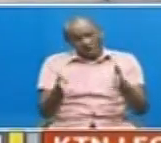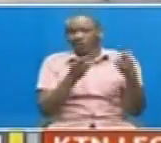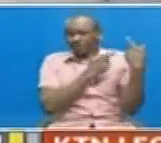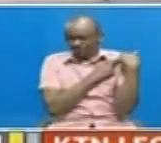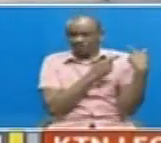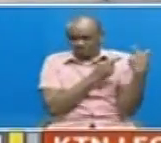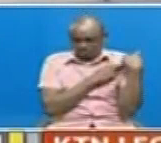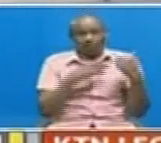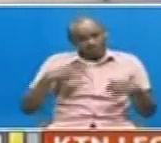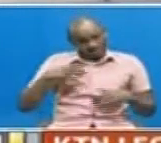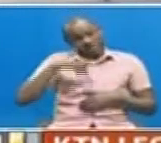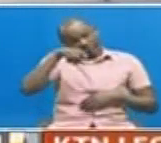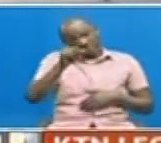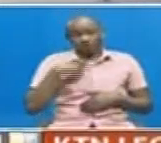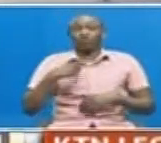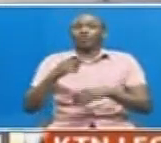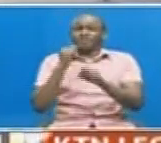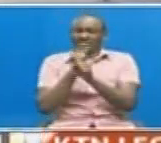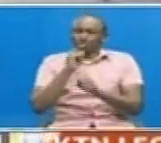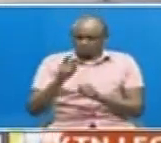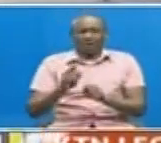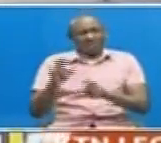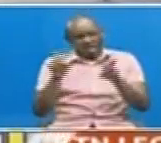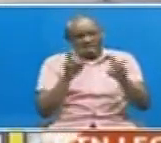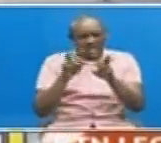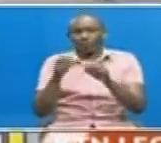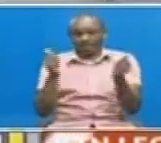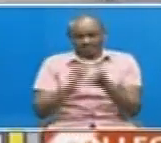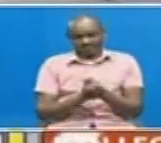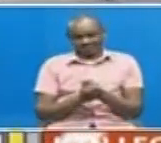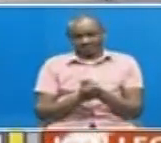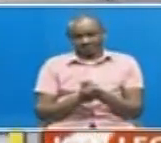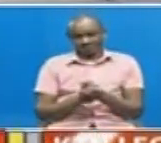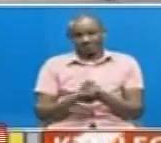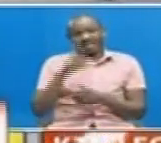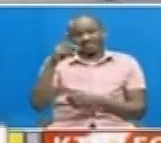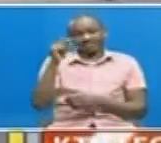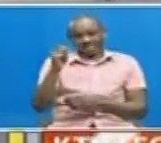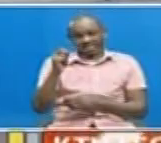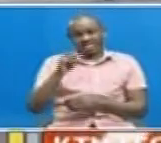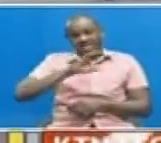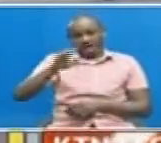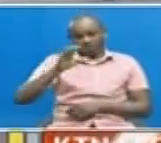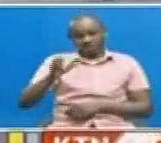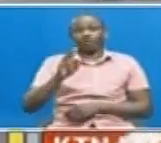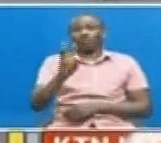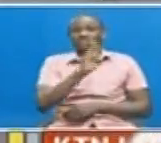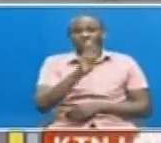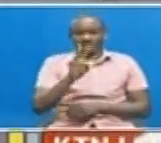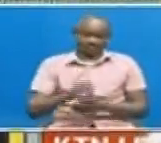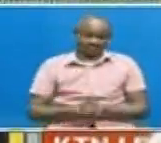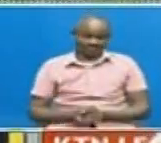jukumu la asasi husika kuimarisha vitengo vyao vya usalama. Faisal Abdulrahman, KTN katika kaunti ya Wajir.